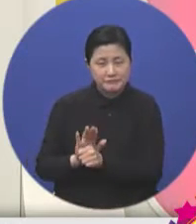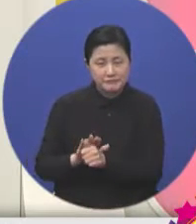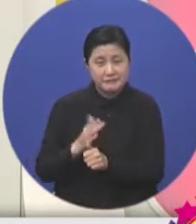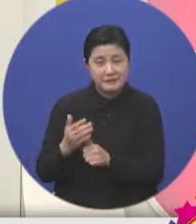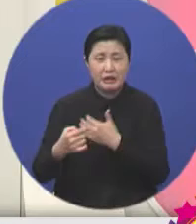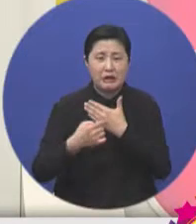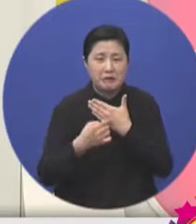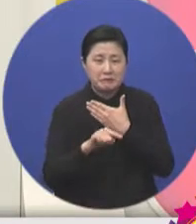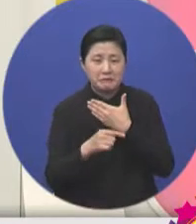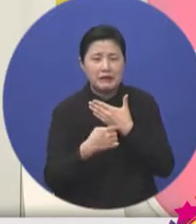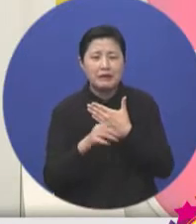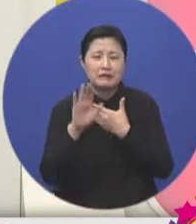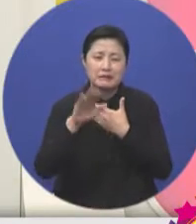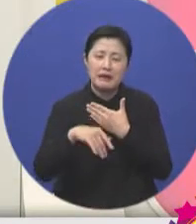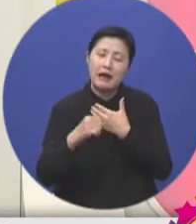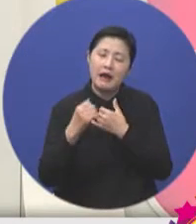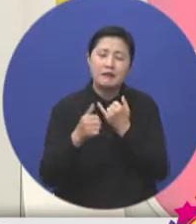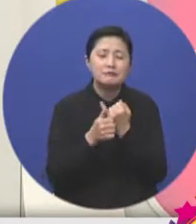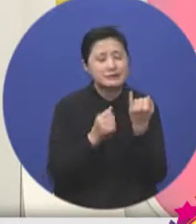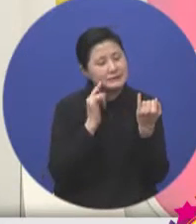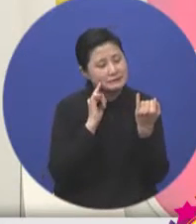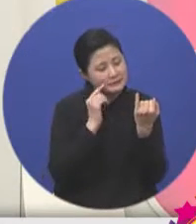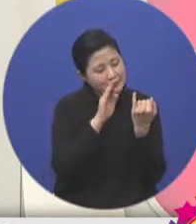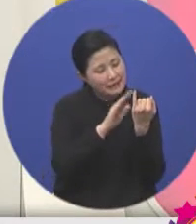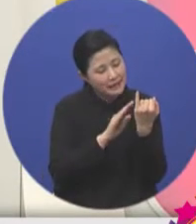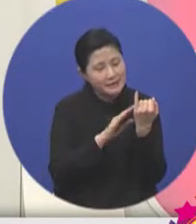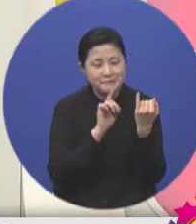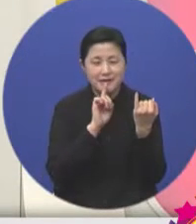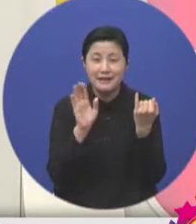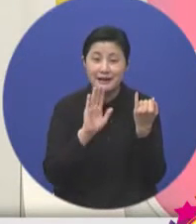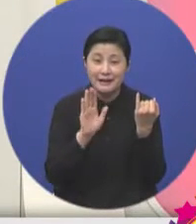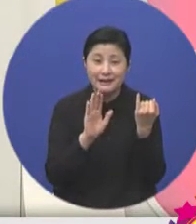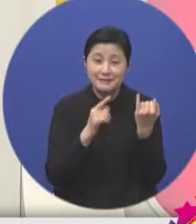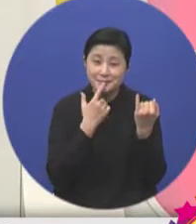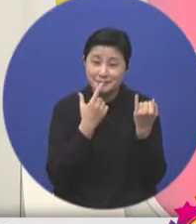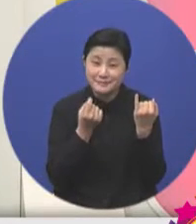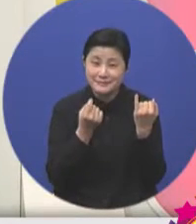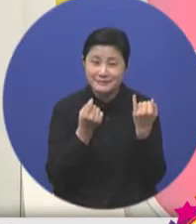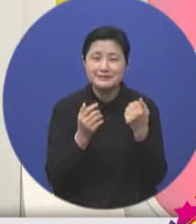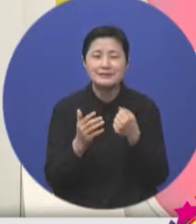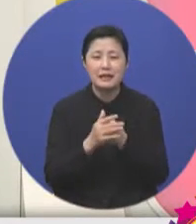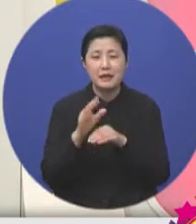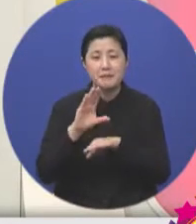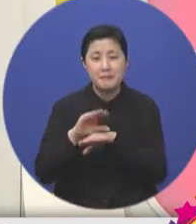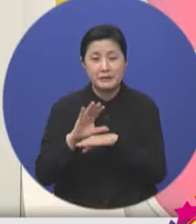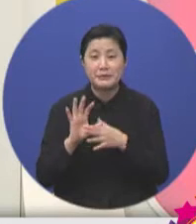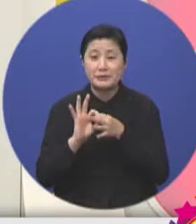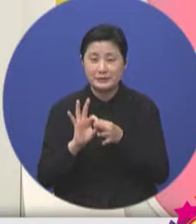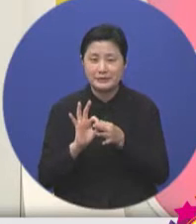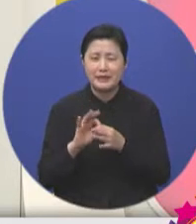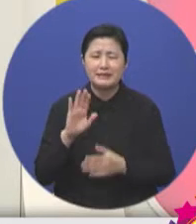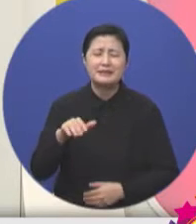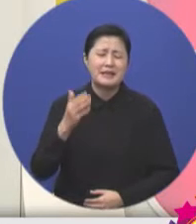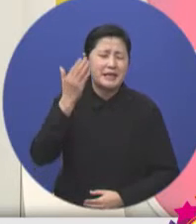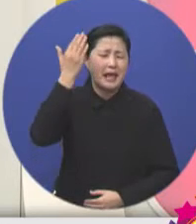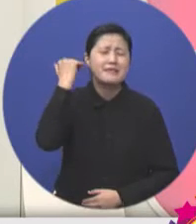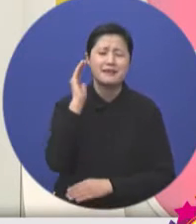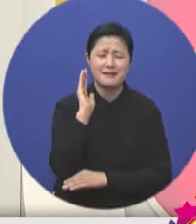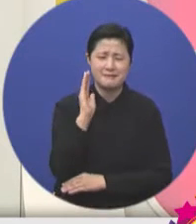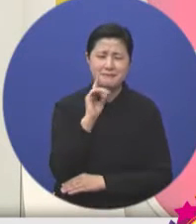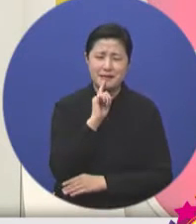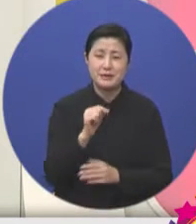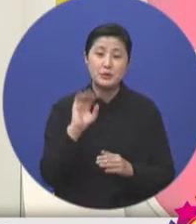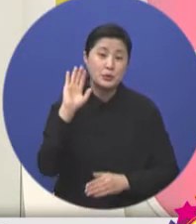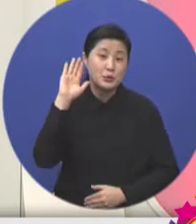주는데 겉으로는 아이고 우리 마누라 예쁘다 이런 얘기 잘 못하잖아요. 그러니까 그거는, 방송을 통해서. 예, 그건 옛날 이야기고.